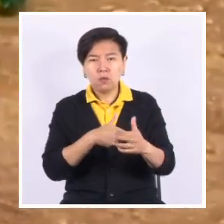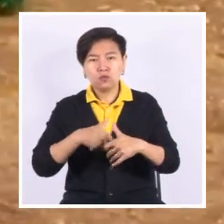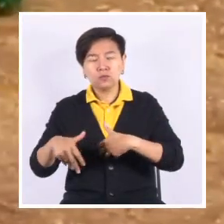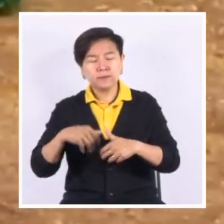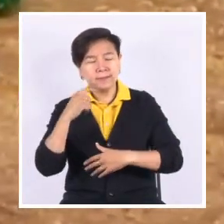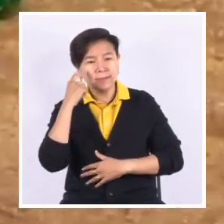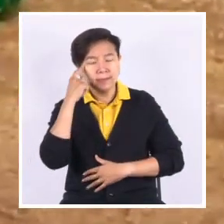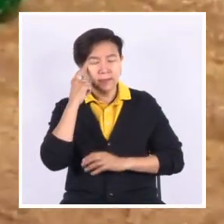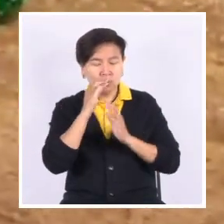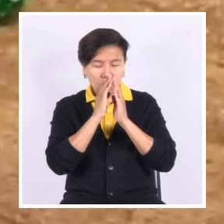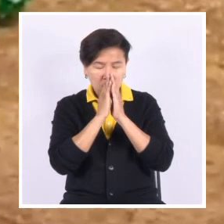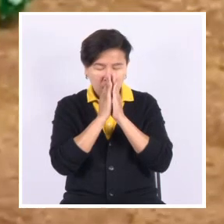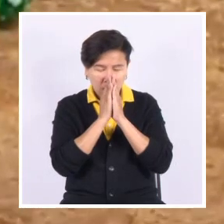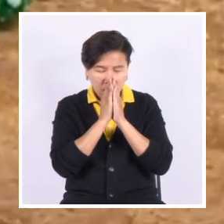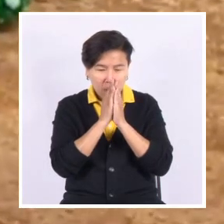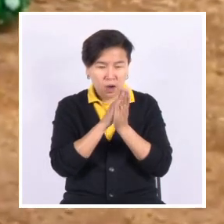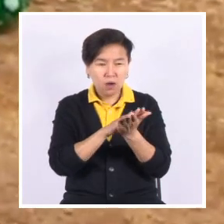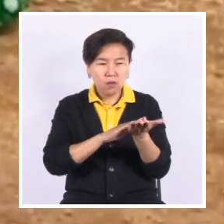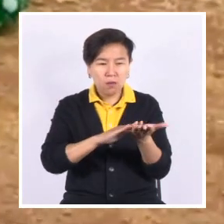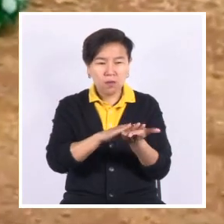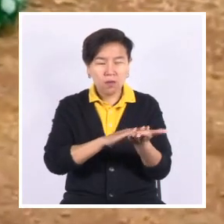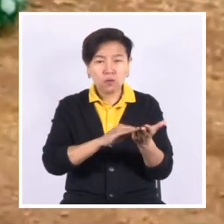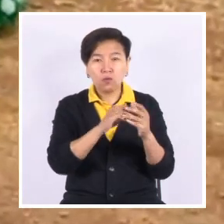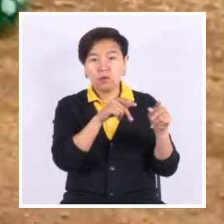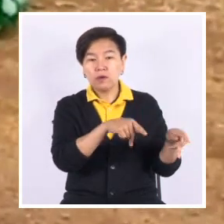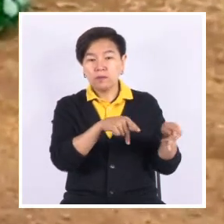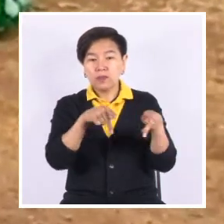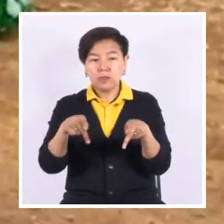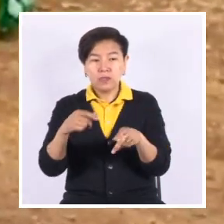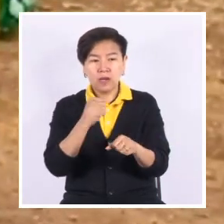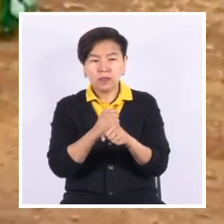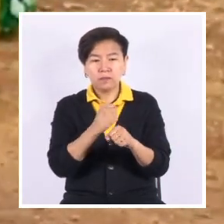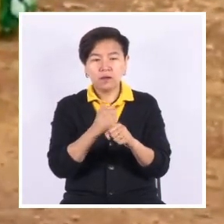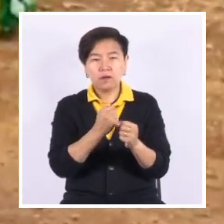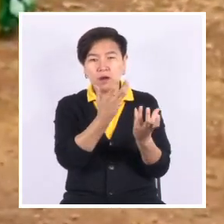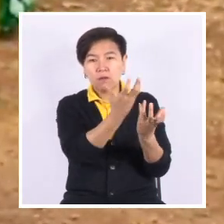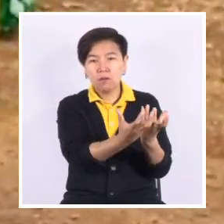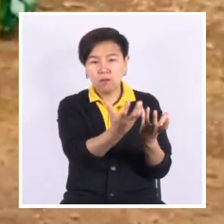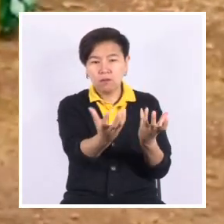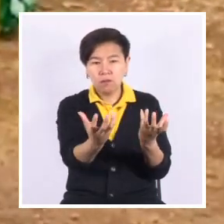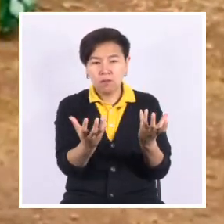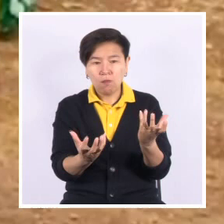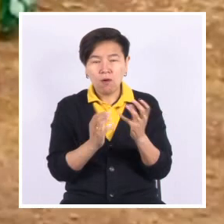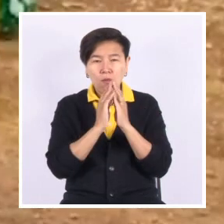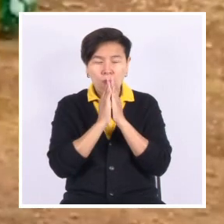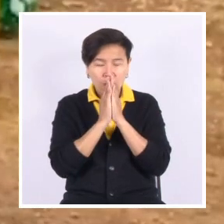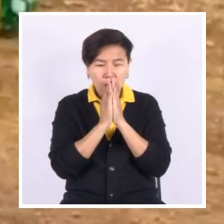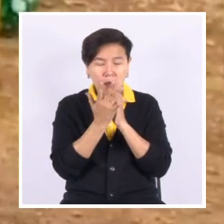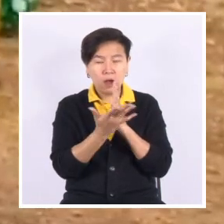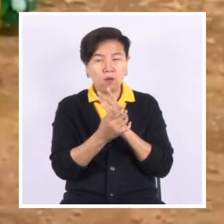ไปขอขมาหมายความว่าจะต้องทำพิธีว่าอย่างนั้นเถอะนี่ขอขมาแต่ครั้งนี้เนี่ยมันมีเรื่องฮือฮาตามมา